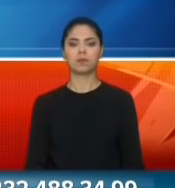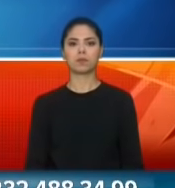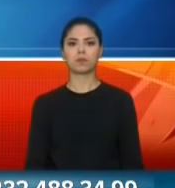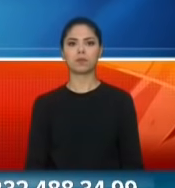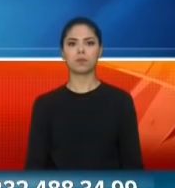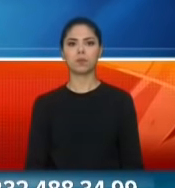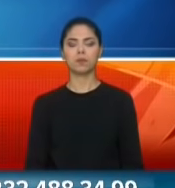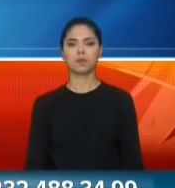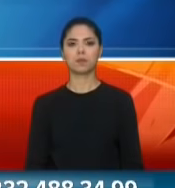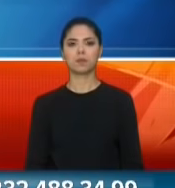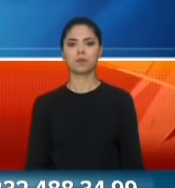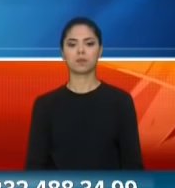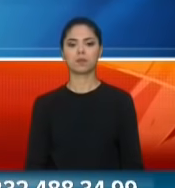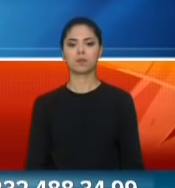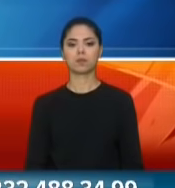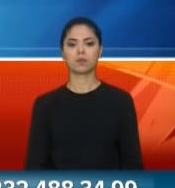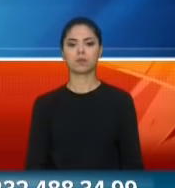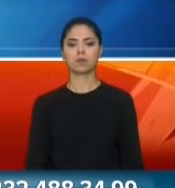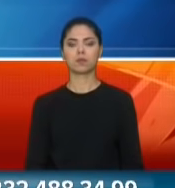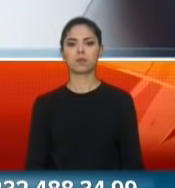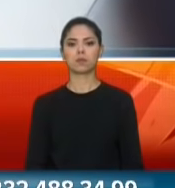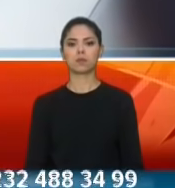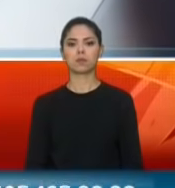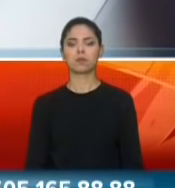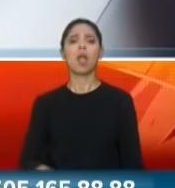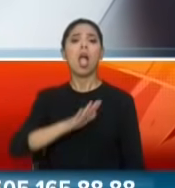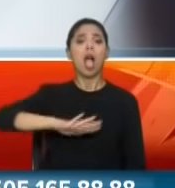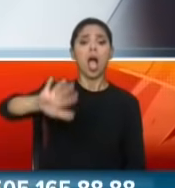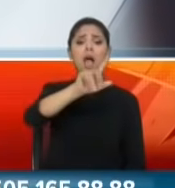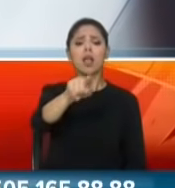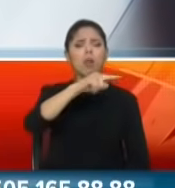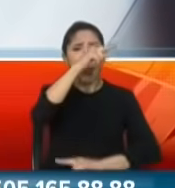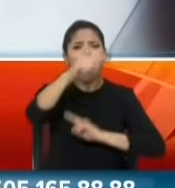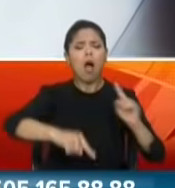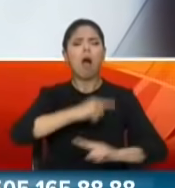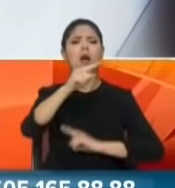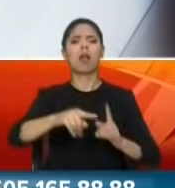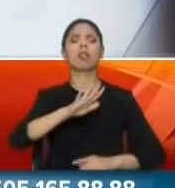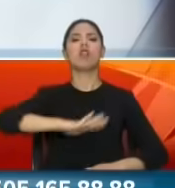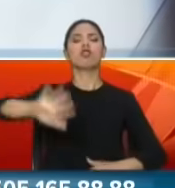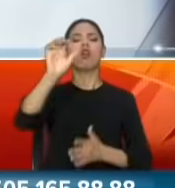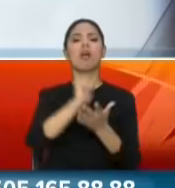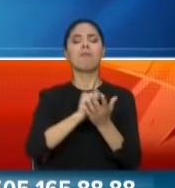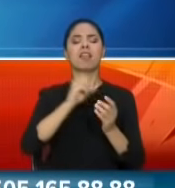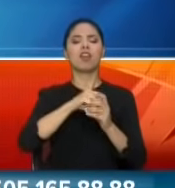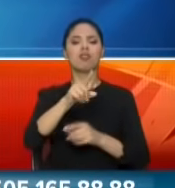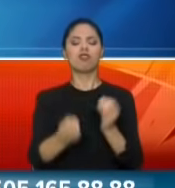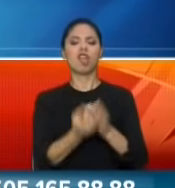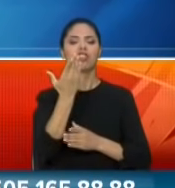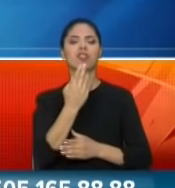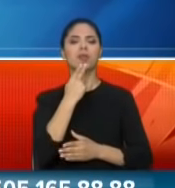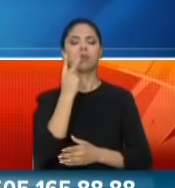Kaçırılma gibi bir durum da yok. Ben kendi isteğimle evden çıktım. Herkes onu aradı ama o sosyal medyadan çıktı.